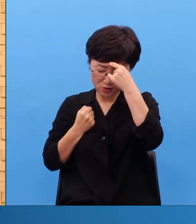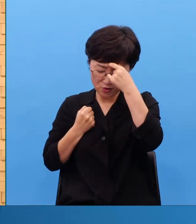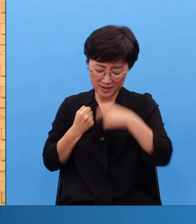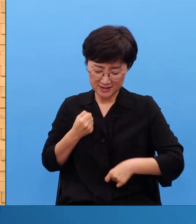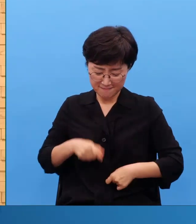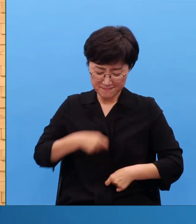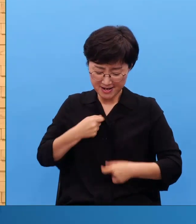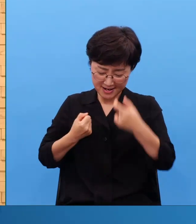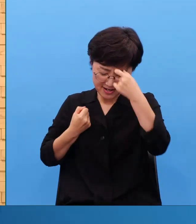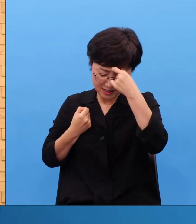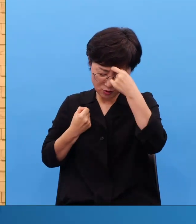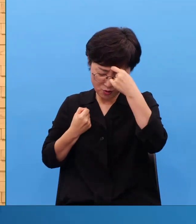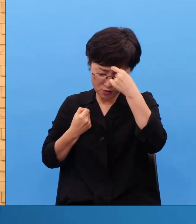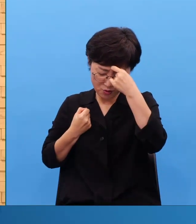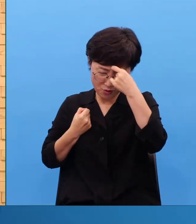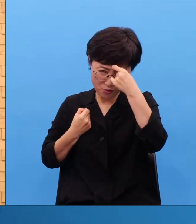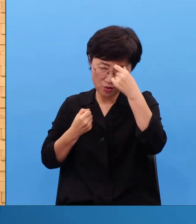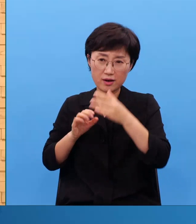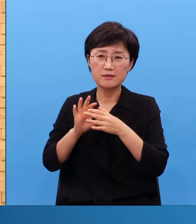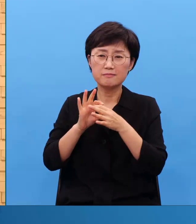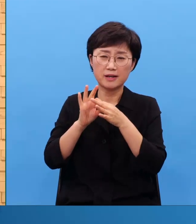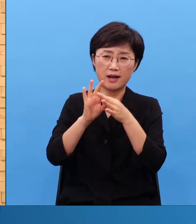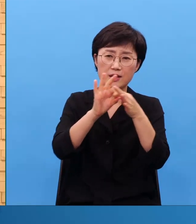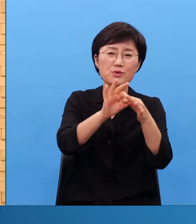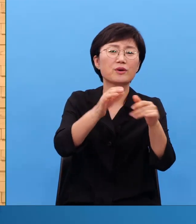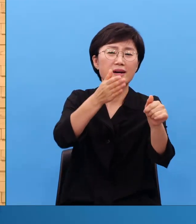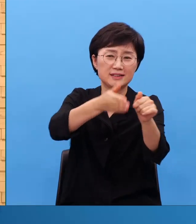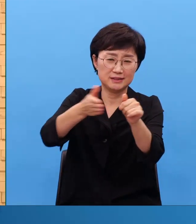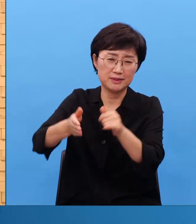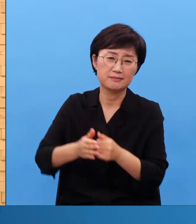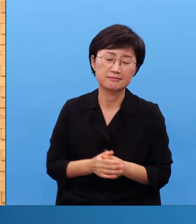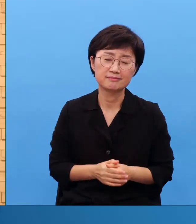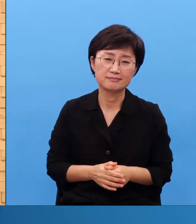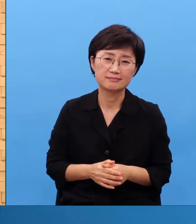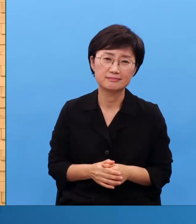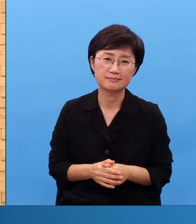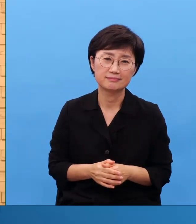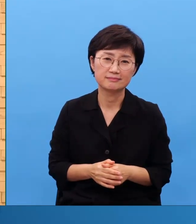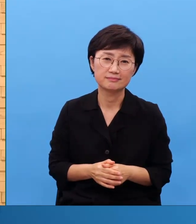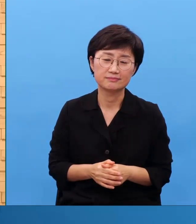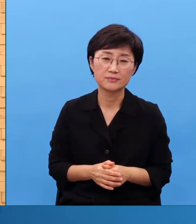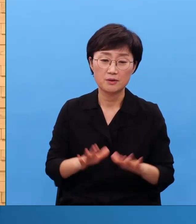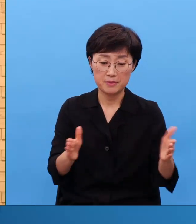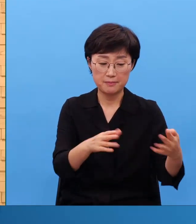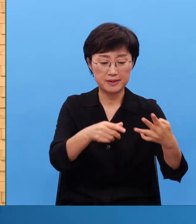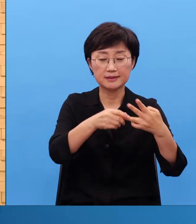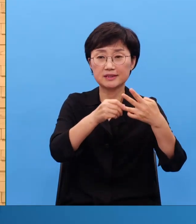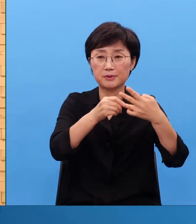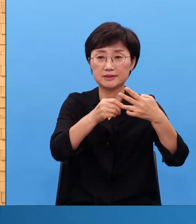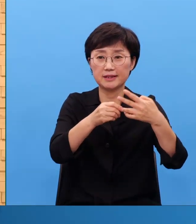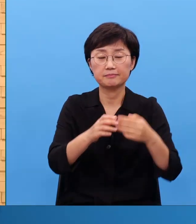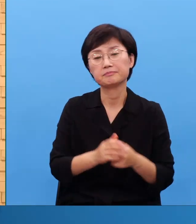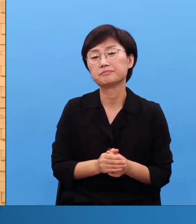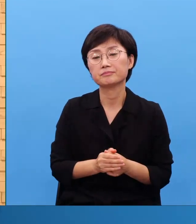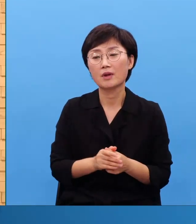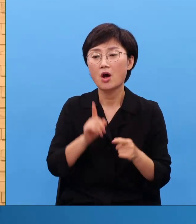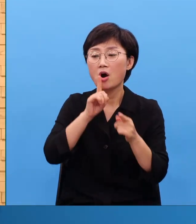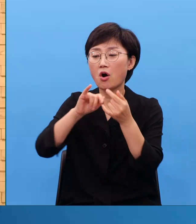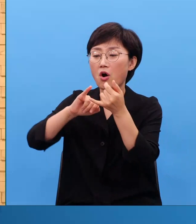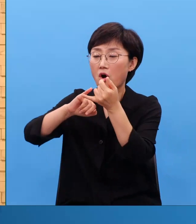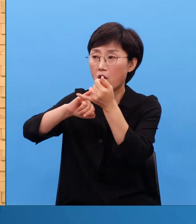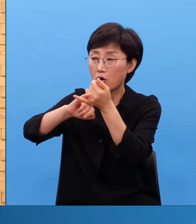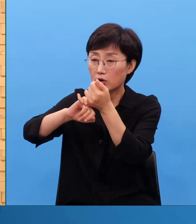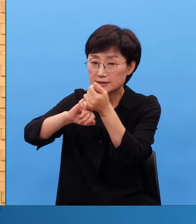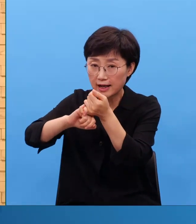and we realistically 예수님이 pray. 설명하셨어요. These are the explanations of Jesus. 마지막 세 번째입니다. Last, number 3. 이 언약을